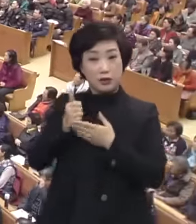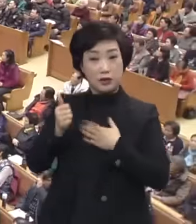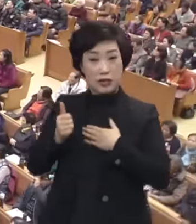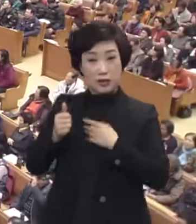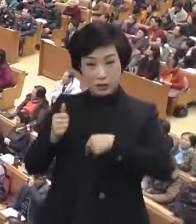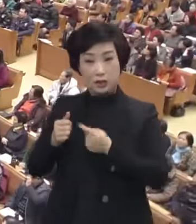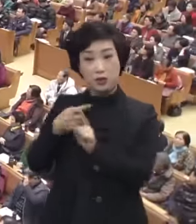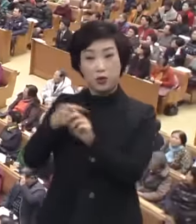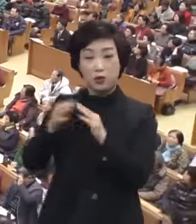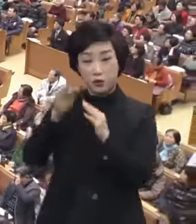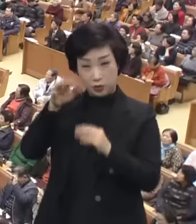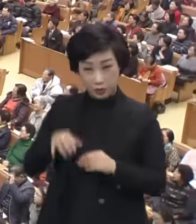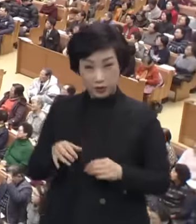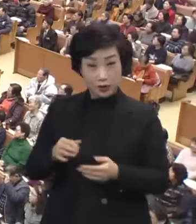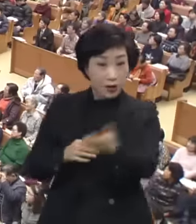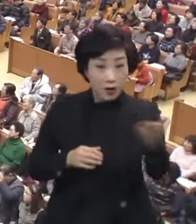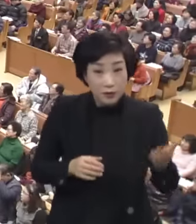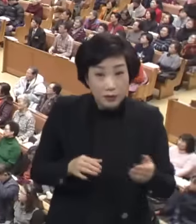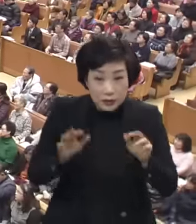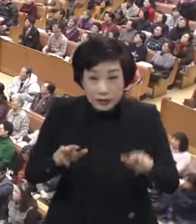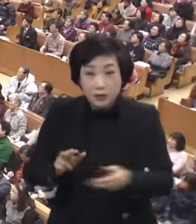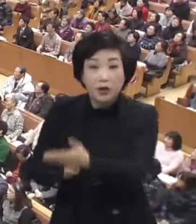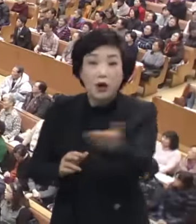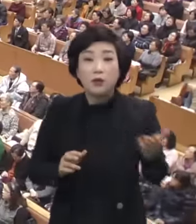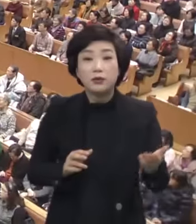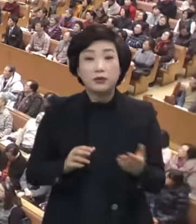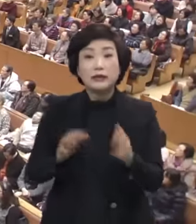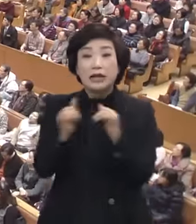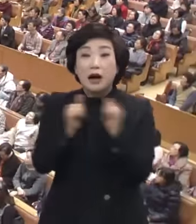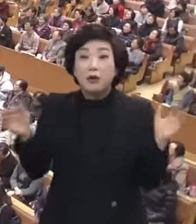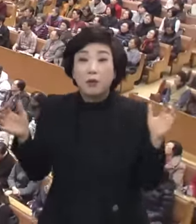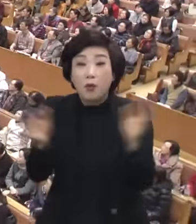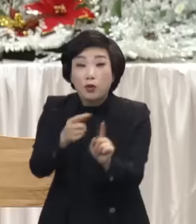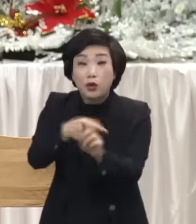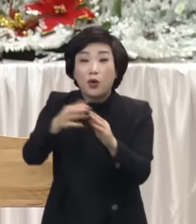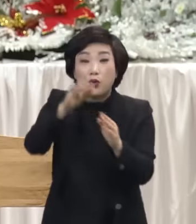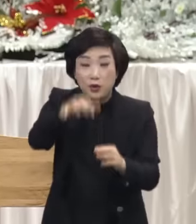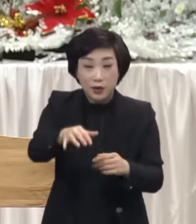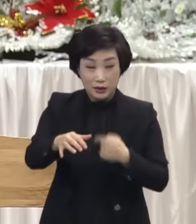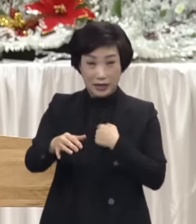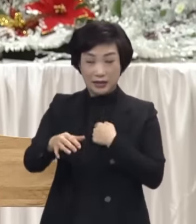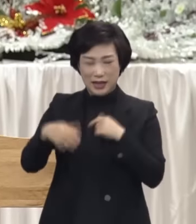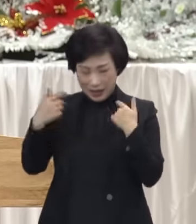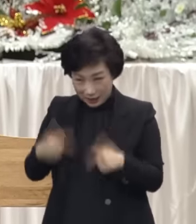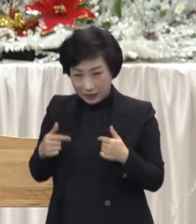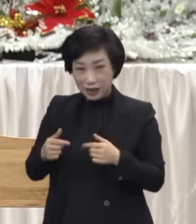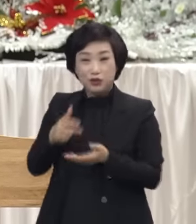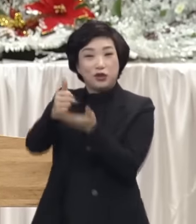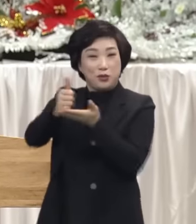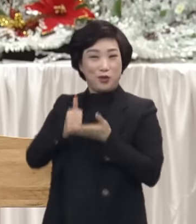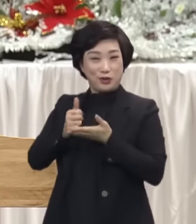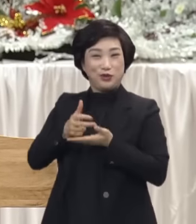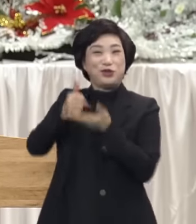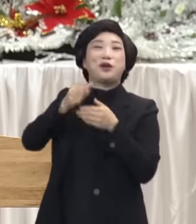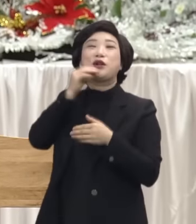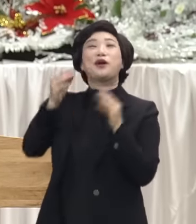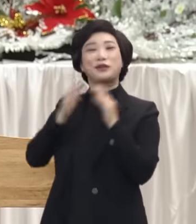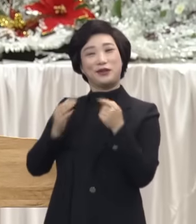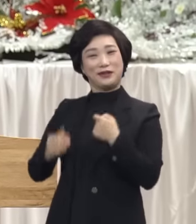교회예요. 여기는 회중이 모인 교회고 나는 항상 주님 모신 주님의 전이다.